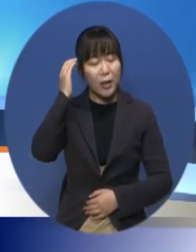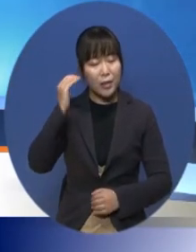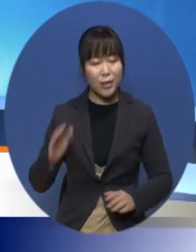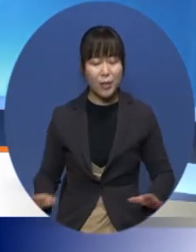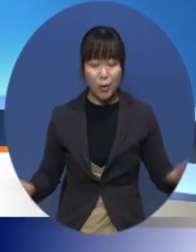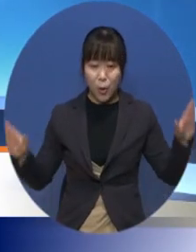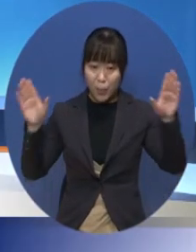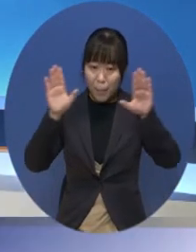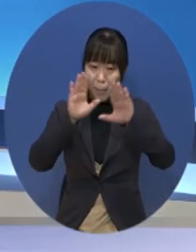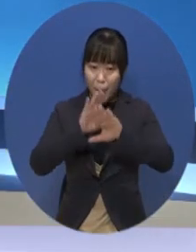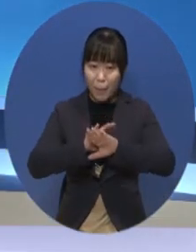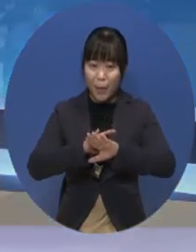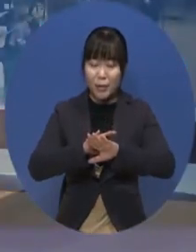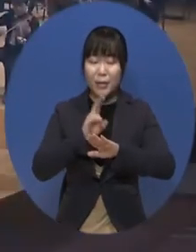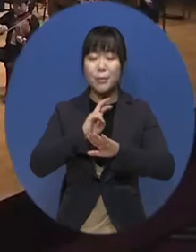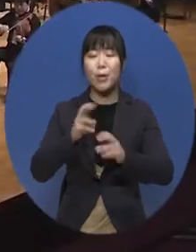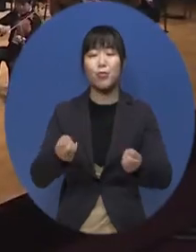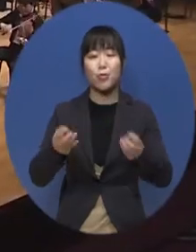리포터가 소개합니다.